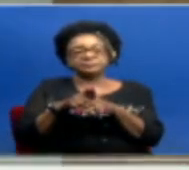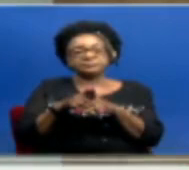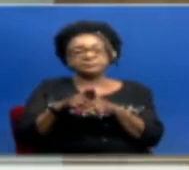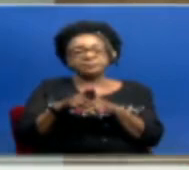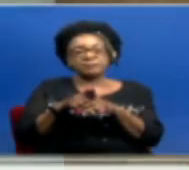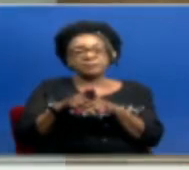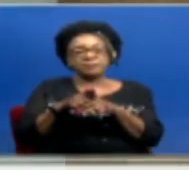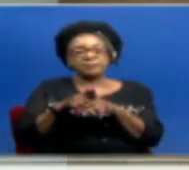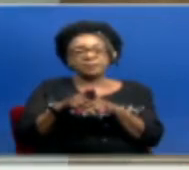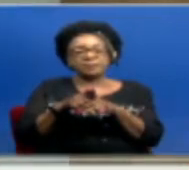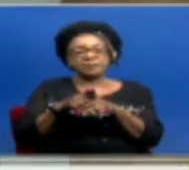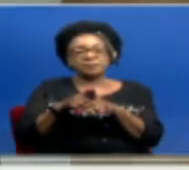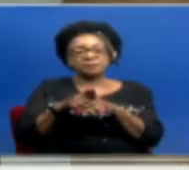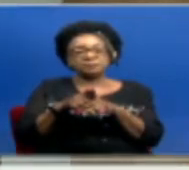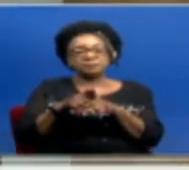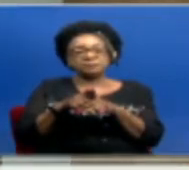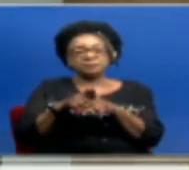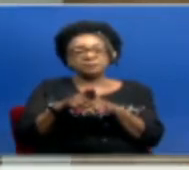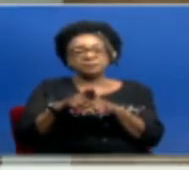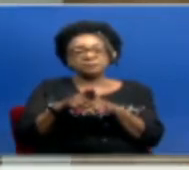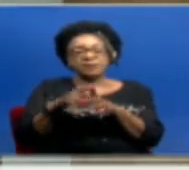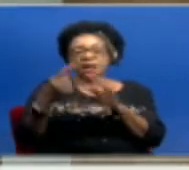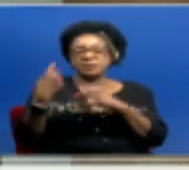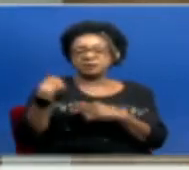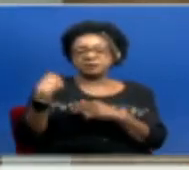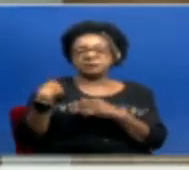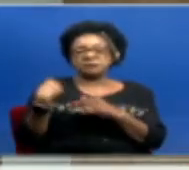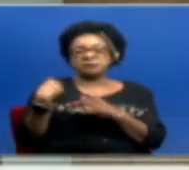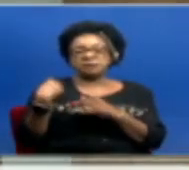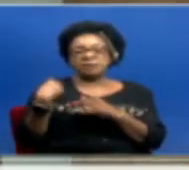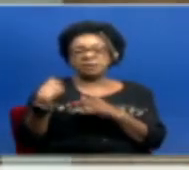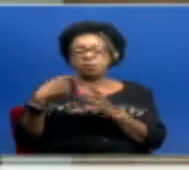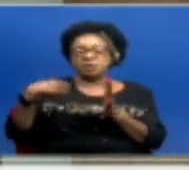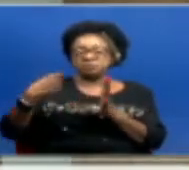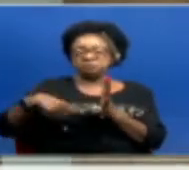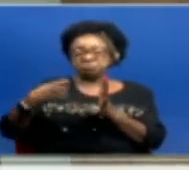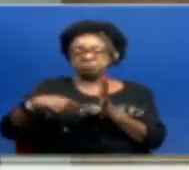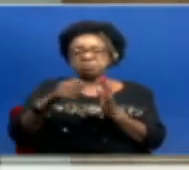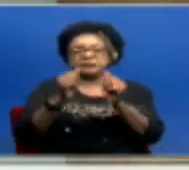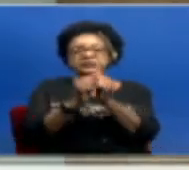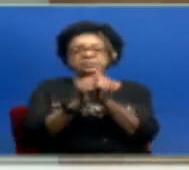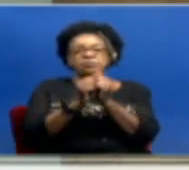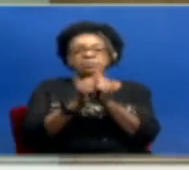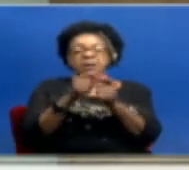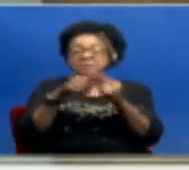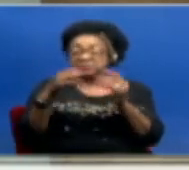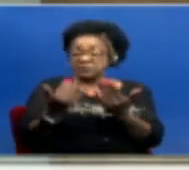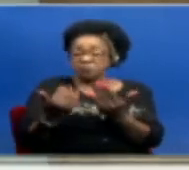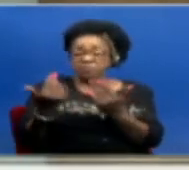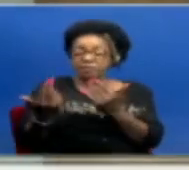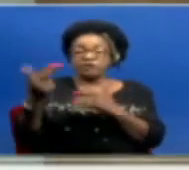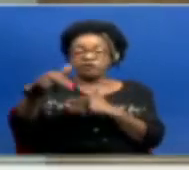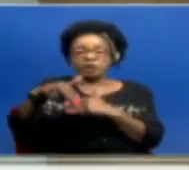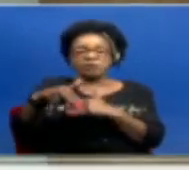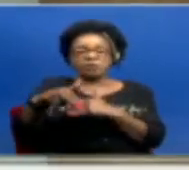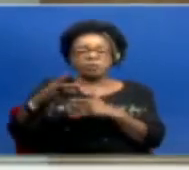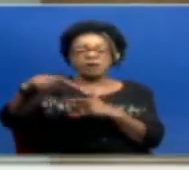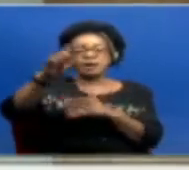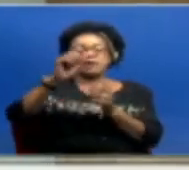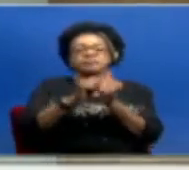Hii tingatinga jana tulikuwa tunasaga 10 bob. But level mafuta imebadilika, tumeongeza imekuwa